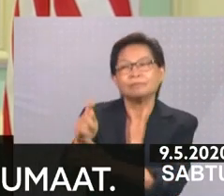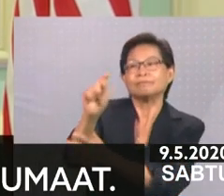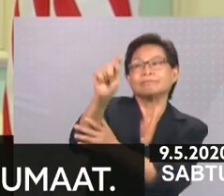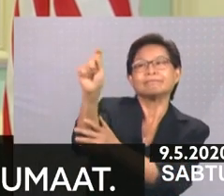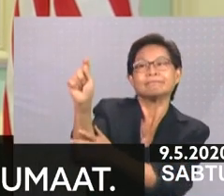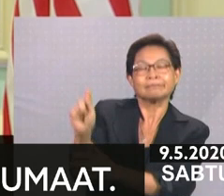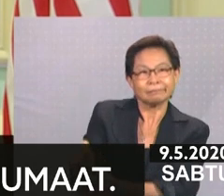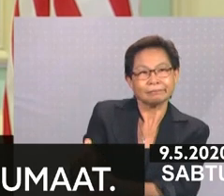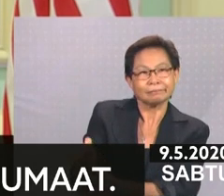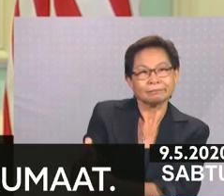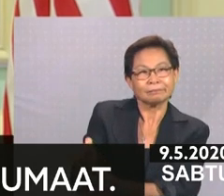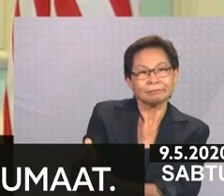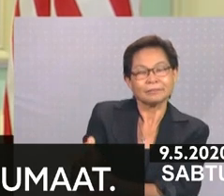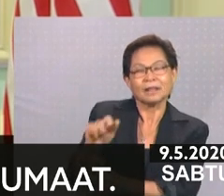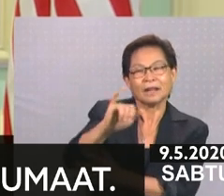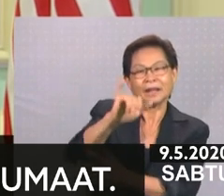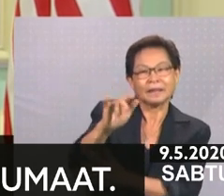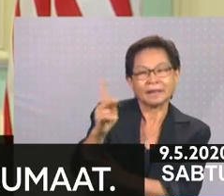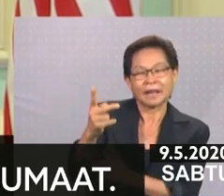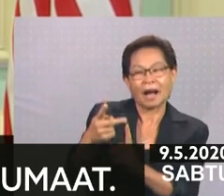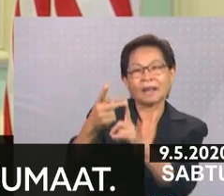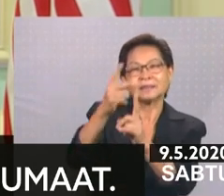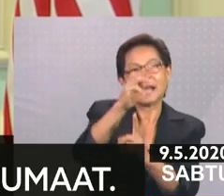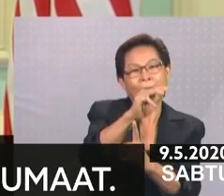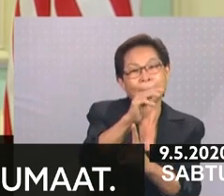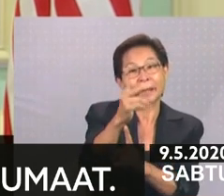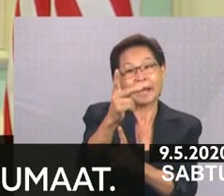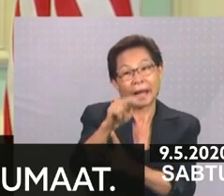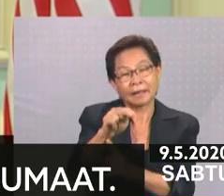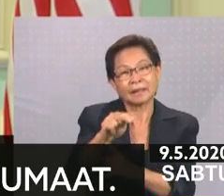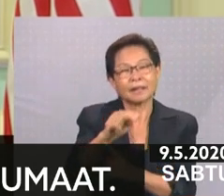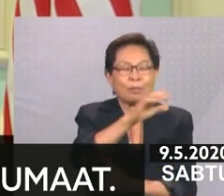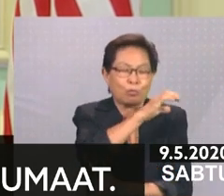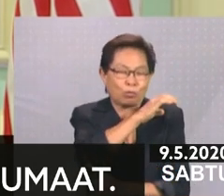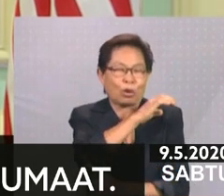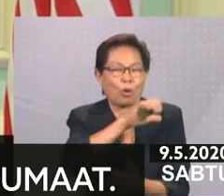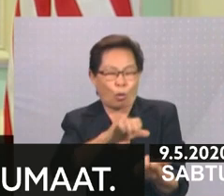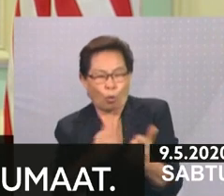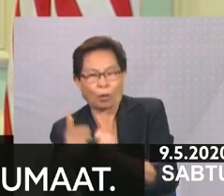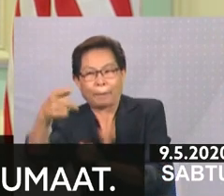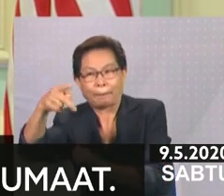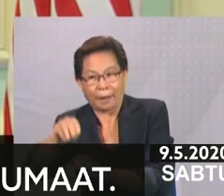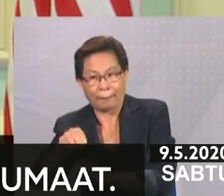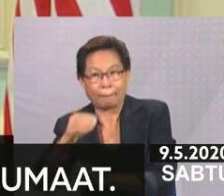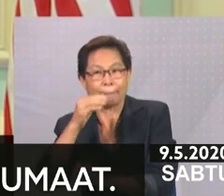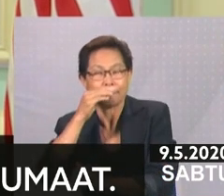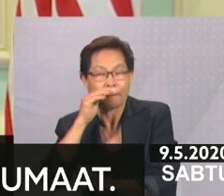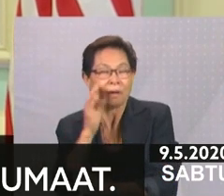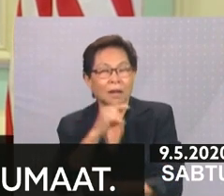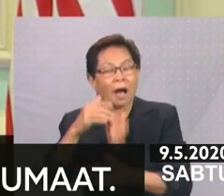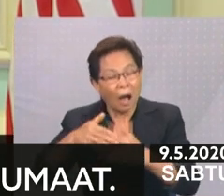kepada jantan kekhasan MKN dia dipromosikan oleh ya bahwa mah bener-bener I dan seterusnya